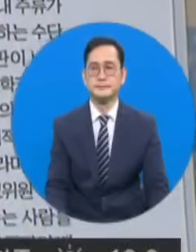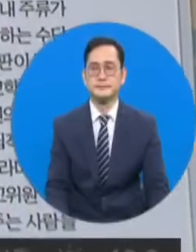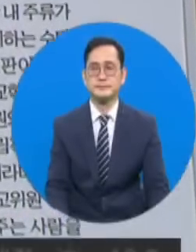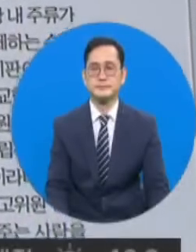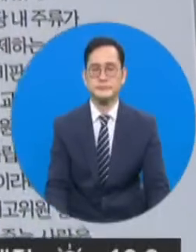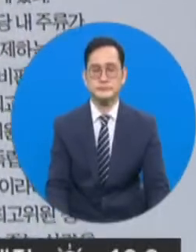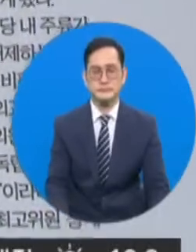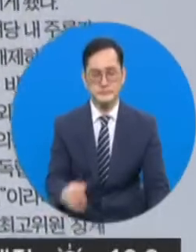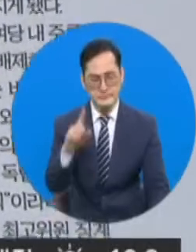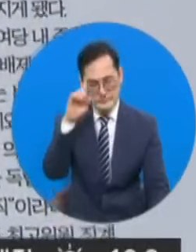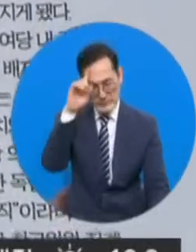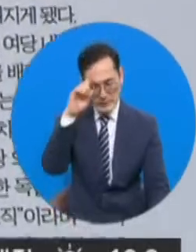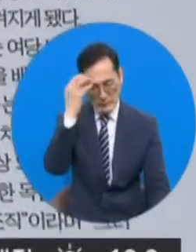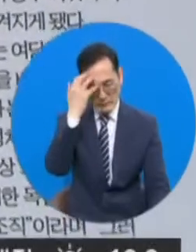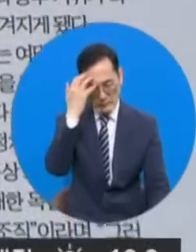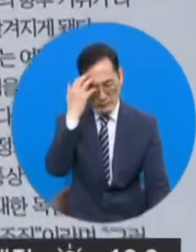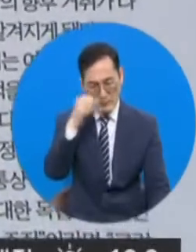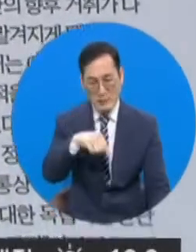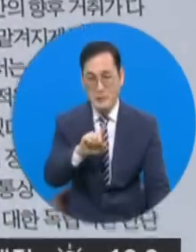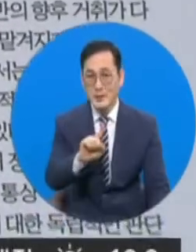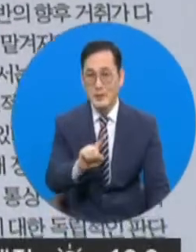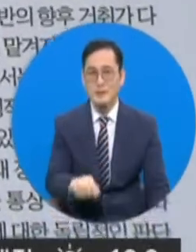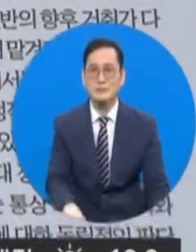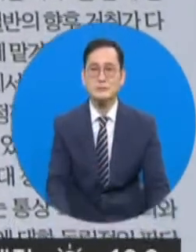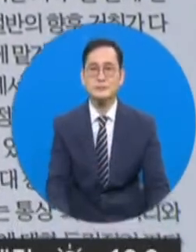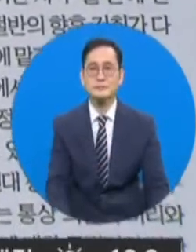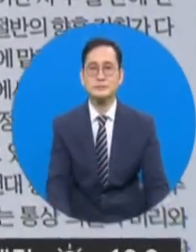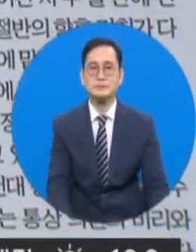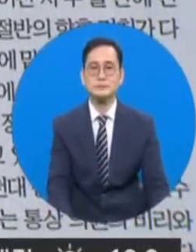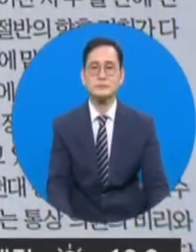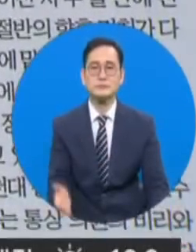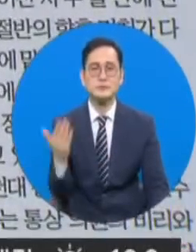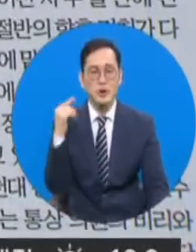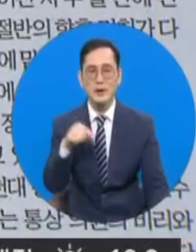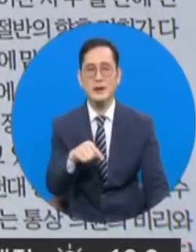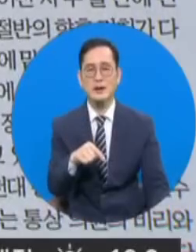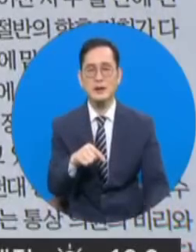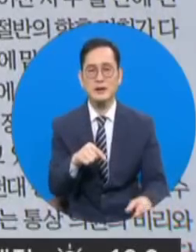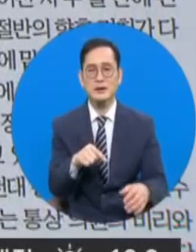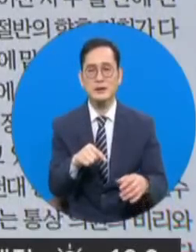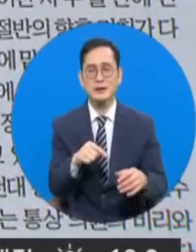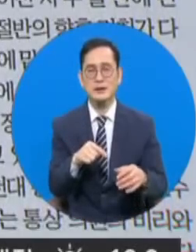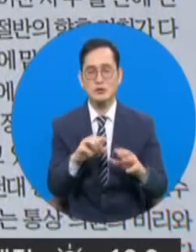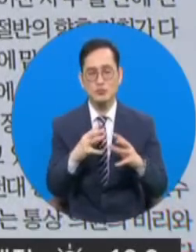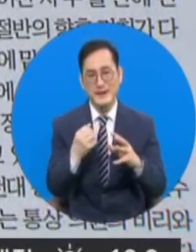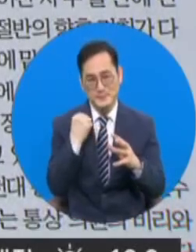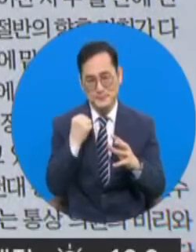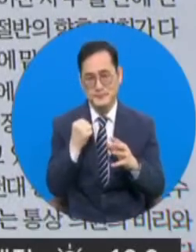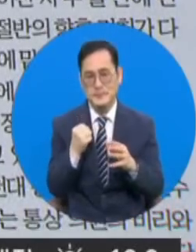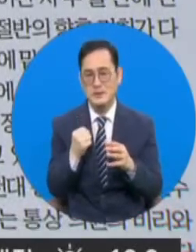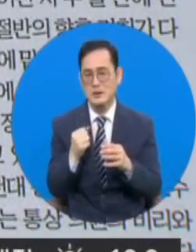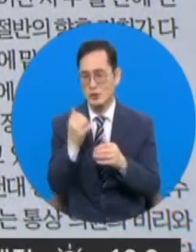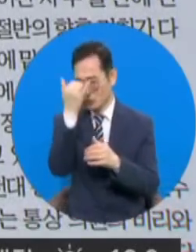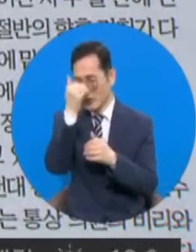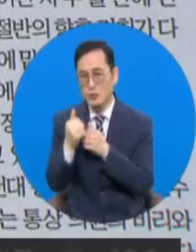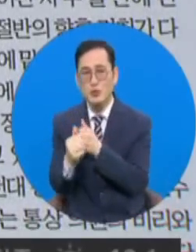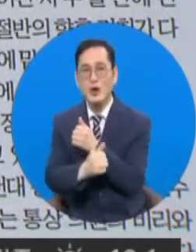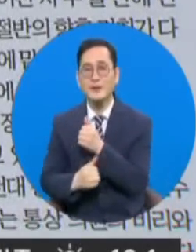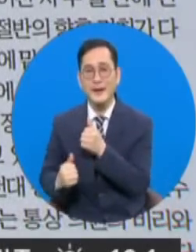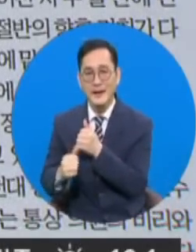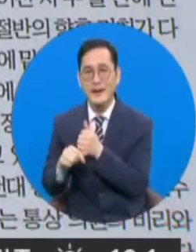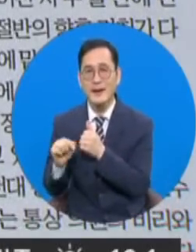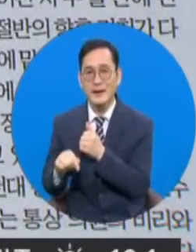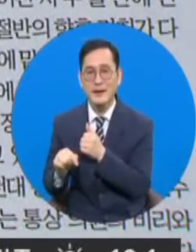이준석 징계 7개월 만에 여당 윤리비 잔혹사 반복되나 어제 윤리위가 있었는데 김재원 태영호 두